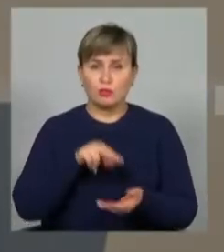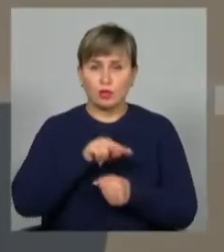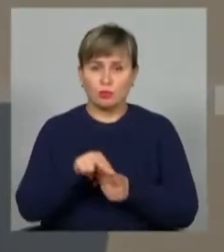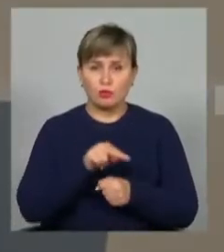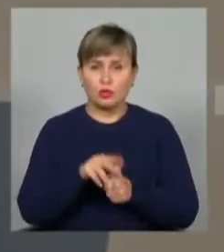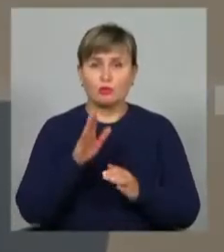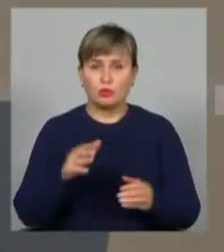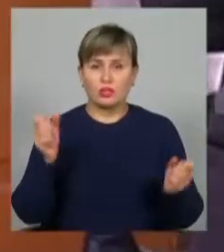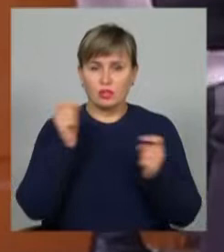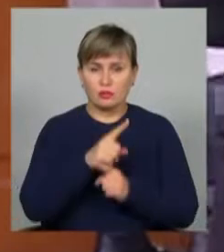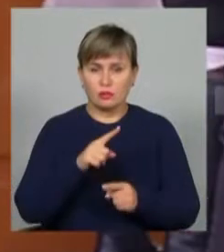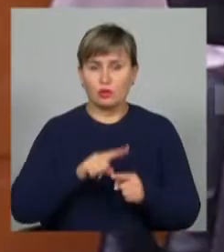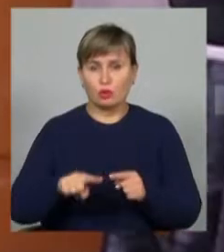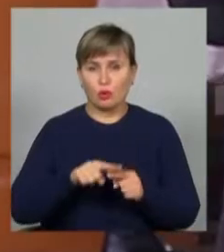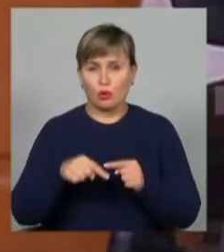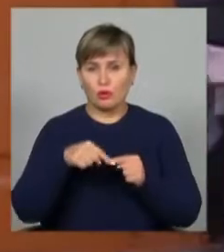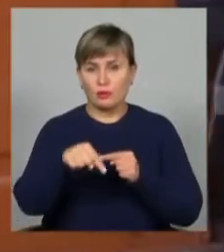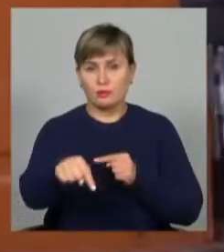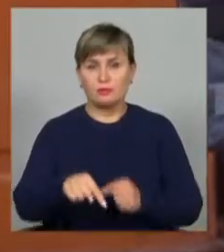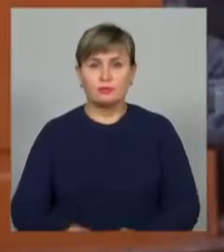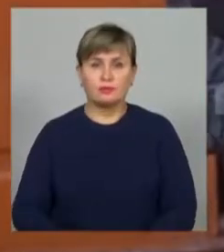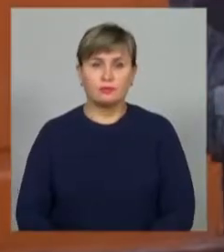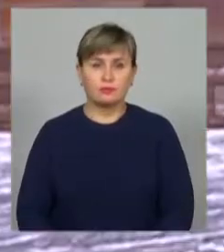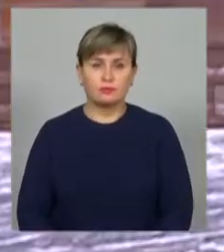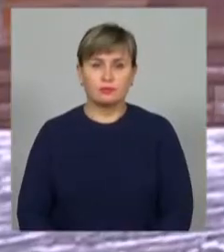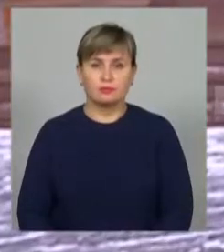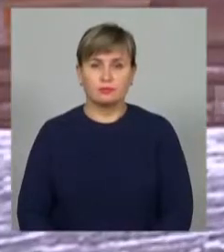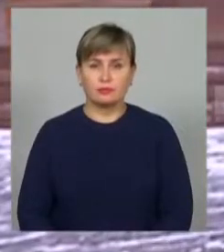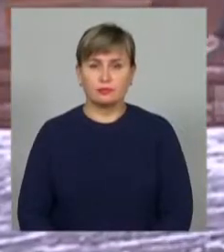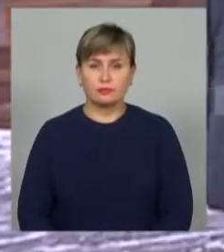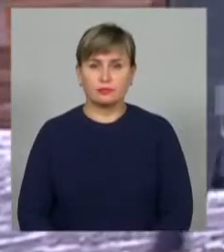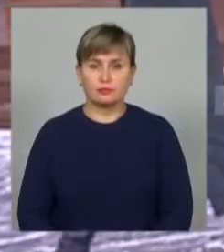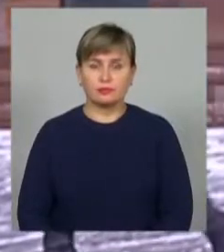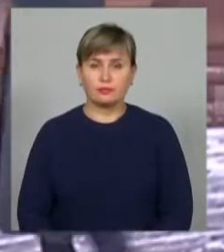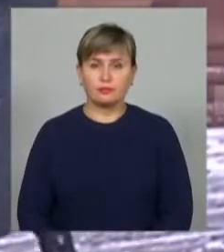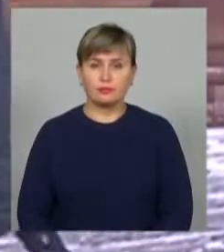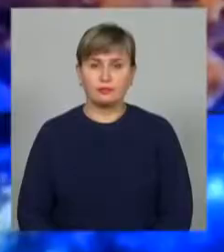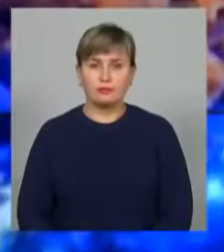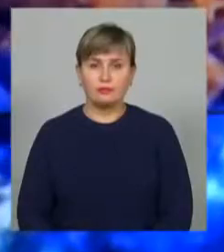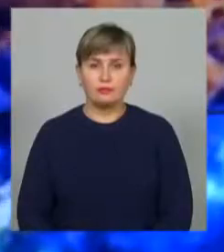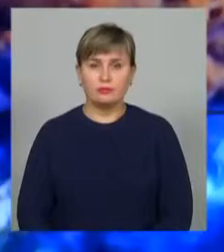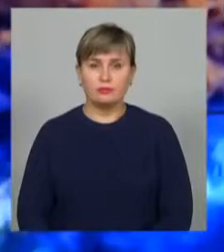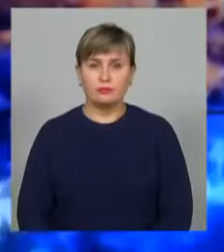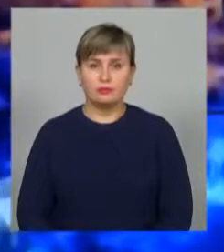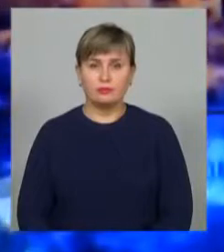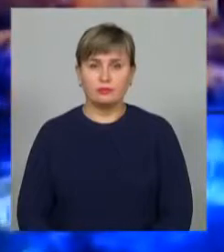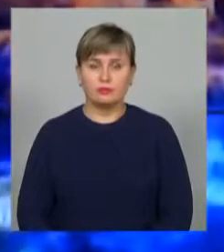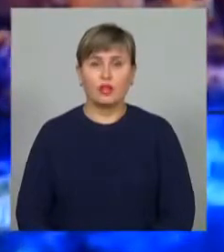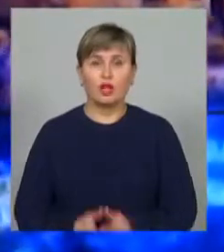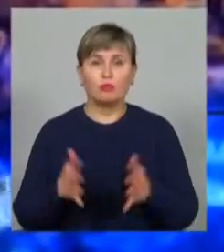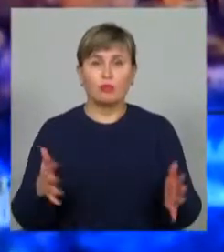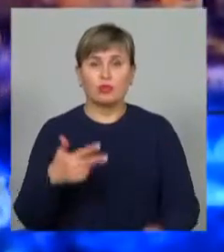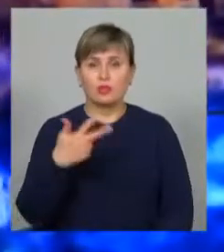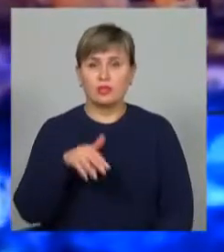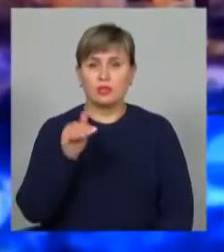она будет известна совсем скоро. Айн Рафина Рихпаева, Арсен Сандыбаев, телеканал Алматы. Больше 30